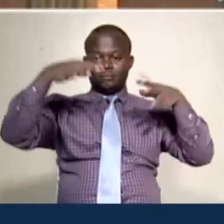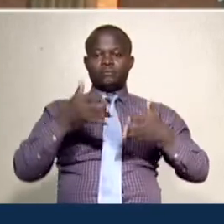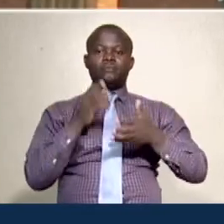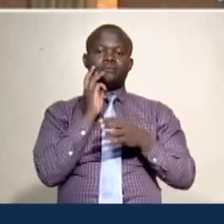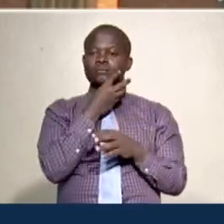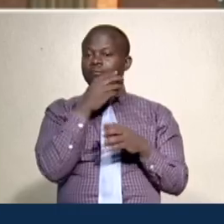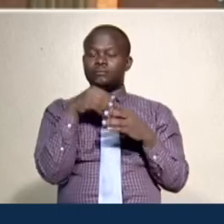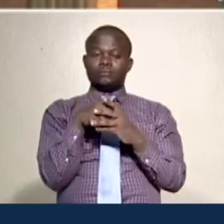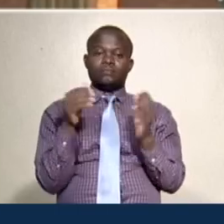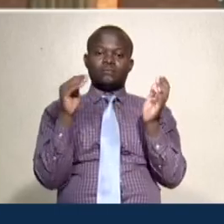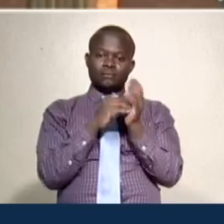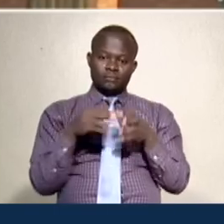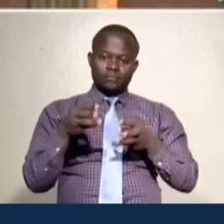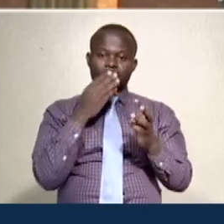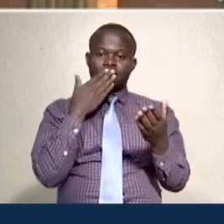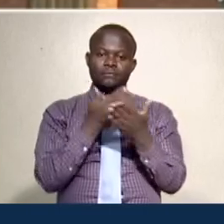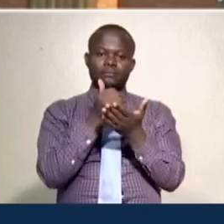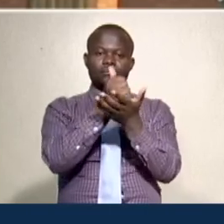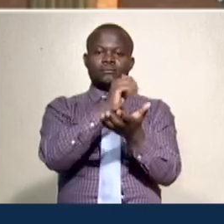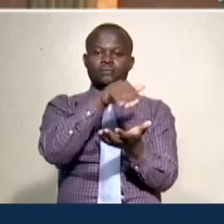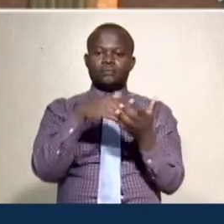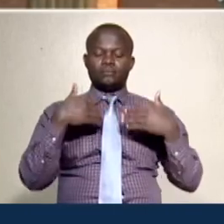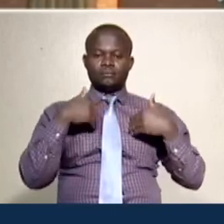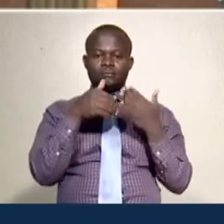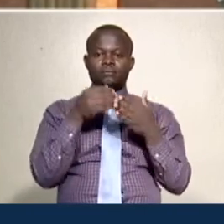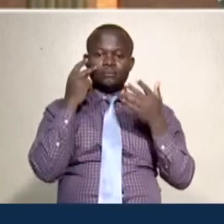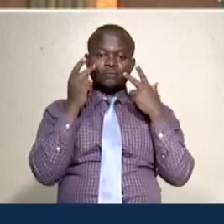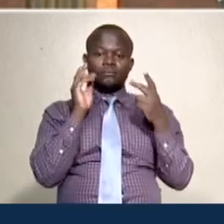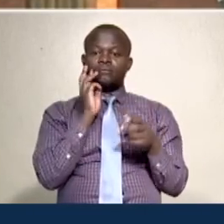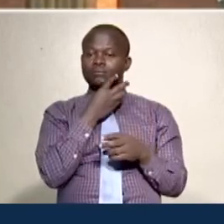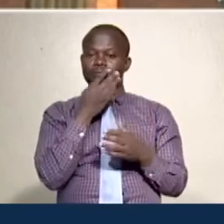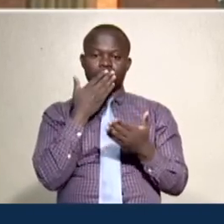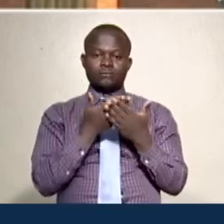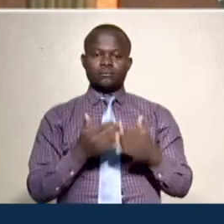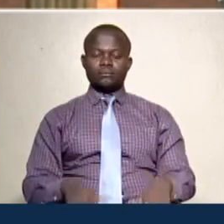amazi imusozi, ndetse akaba ari n'uburyo bwiza bwo gufasha ikigo nderabuzima kubona amazi meza.